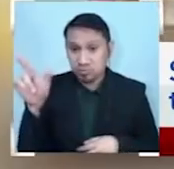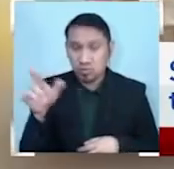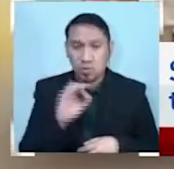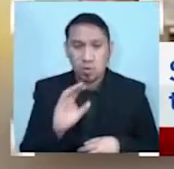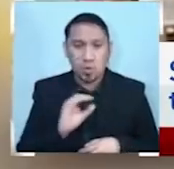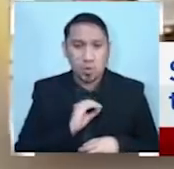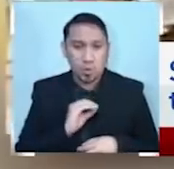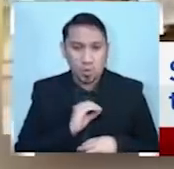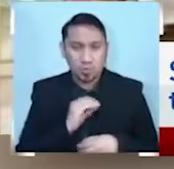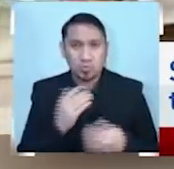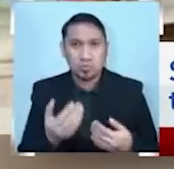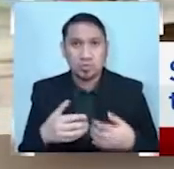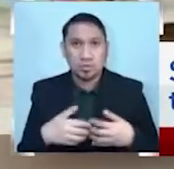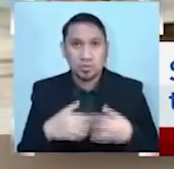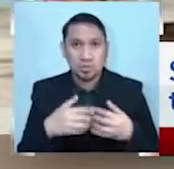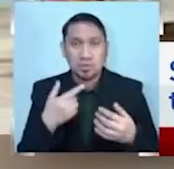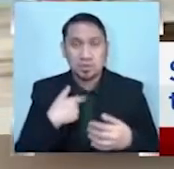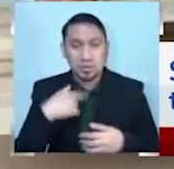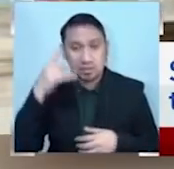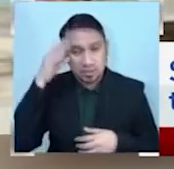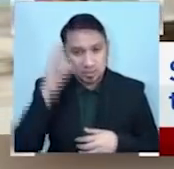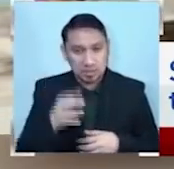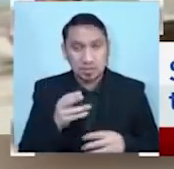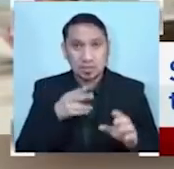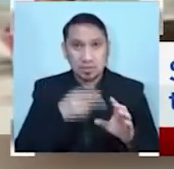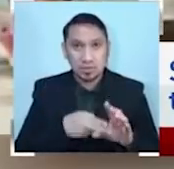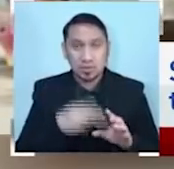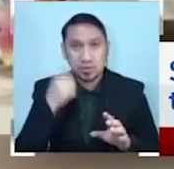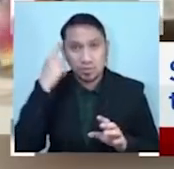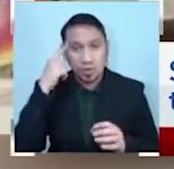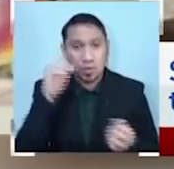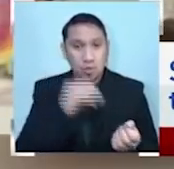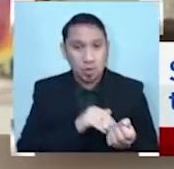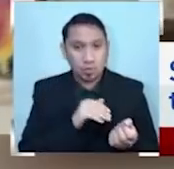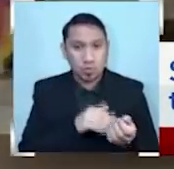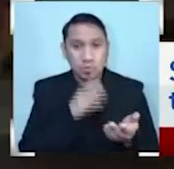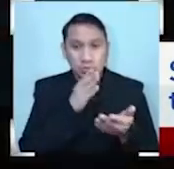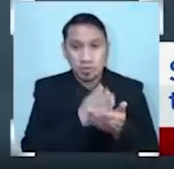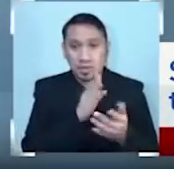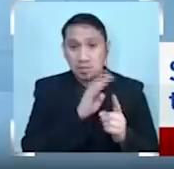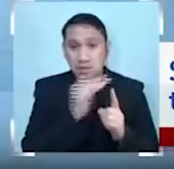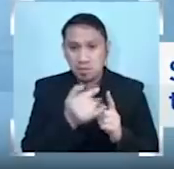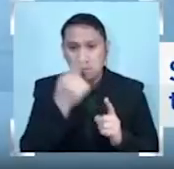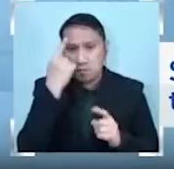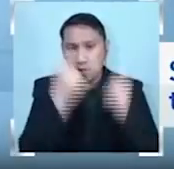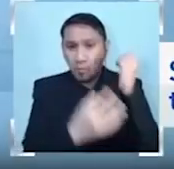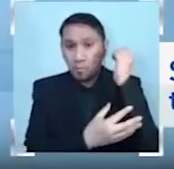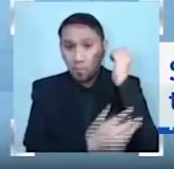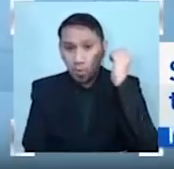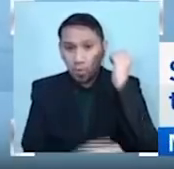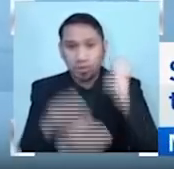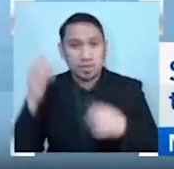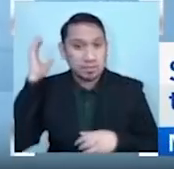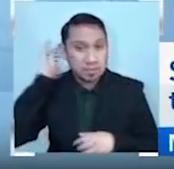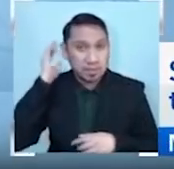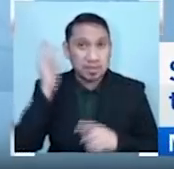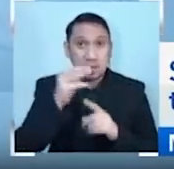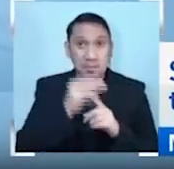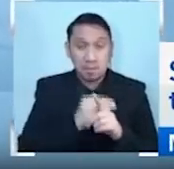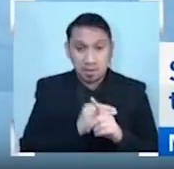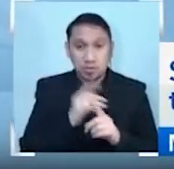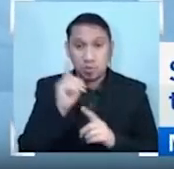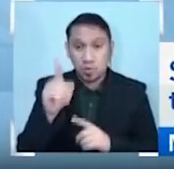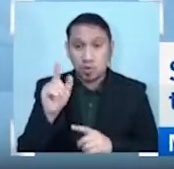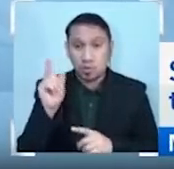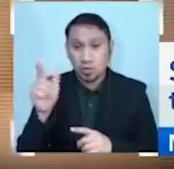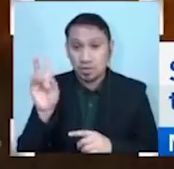lungsod, mas pinili niyang sumali sa Doctors to the Barrio para manggamot sa mahihirap sa Mindanao. Pero noong March 1, 2017,